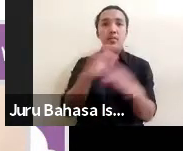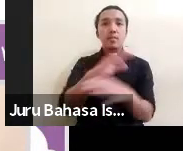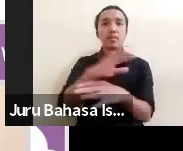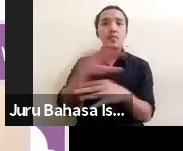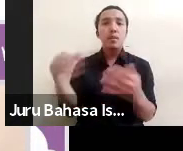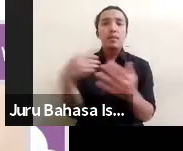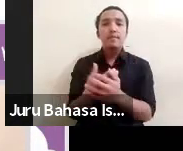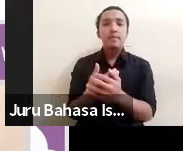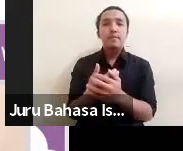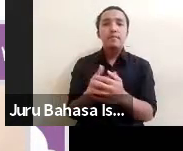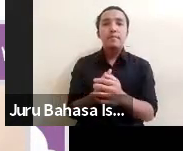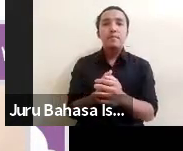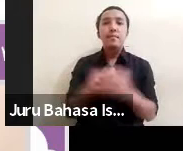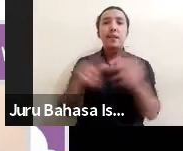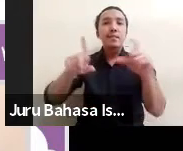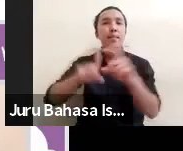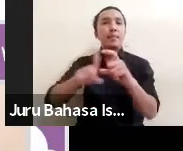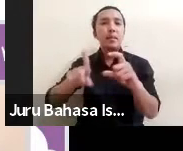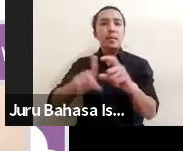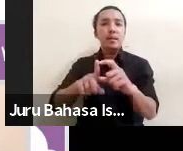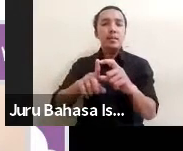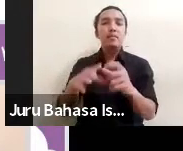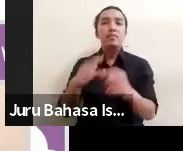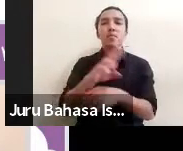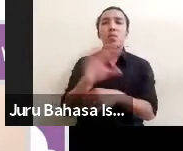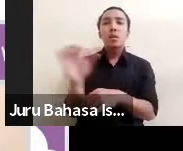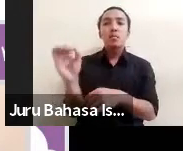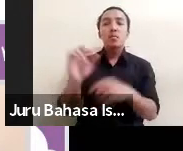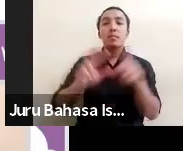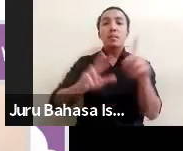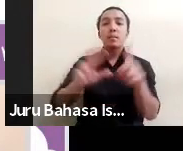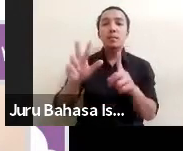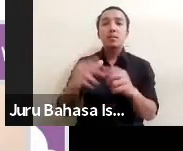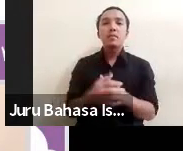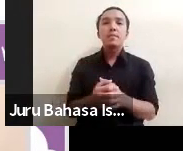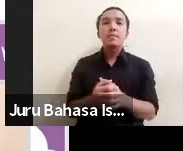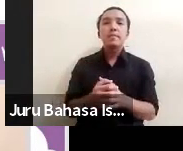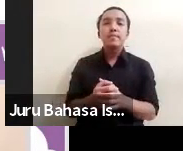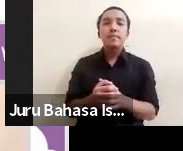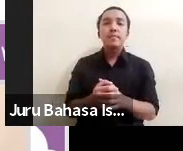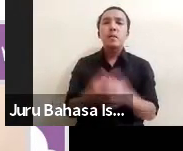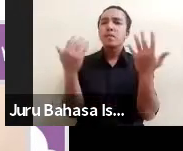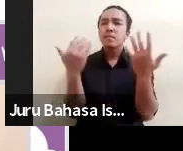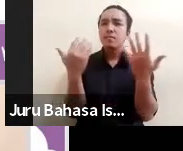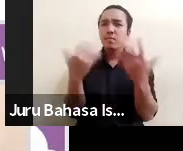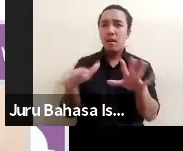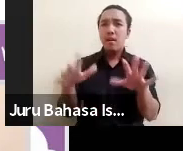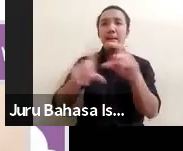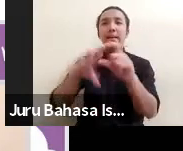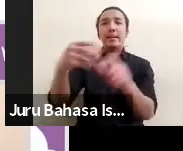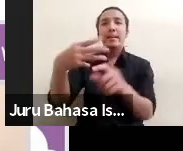terdeklarasi di Desember 2018. Nah, kemudian setelah deklarasi ini yang Pak